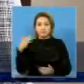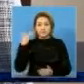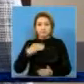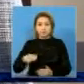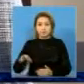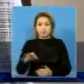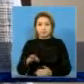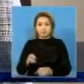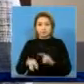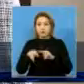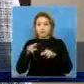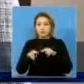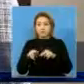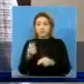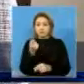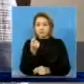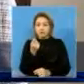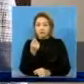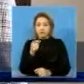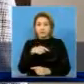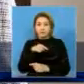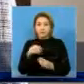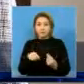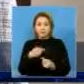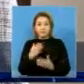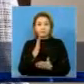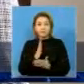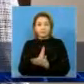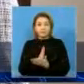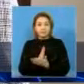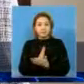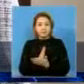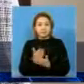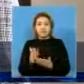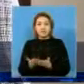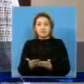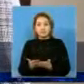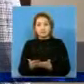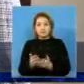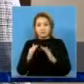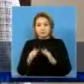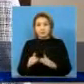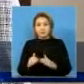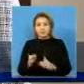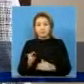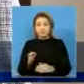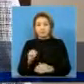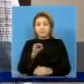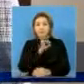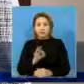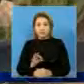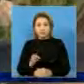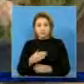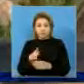облысында құрылатын шағын микроқаржылық ұйым арқылы төмендетілген несиемен, төмендетілген